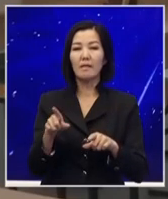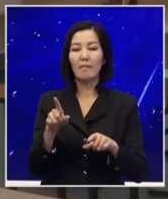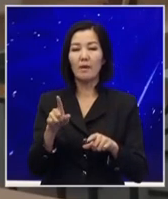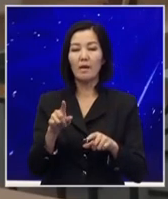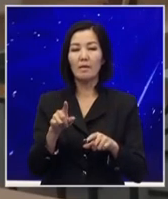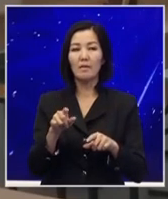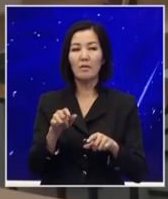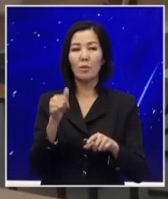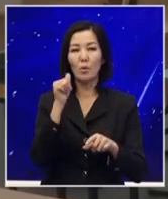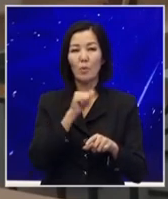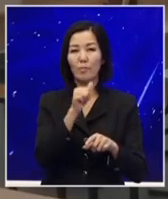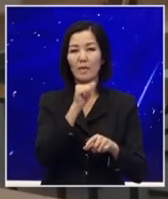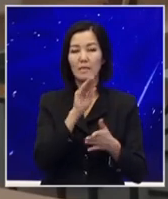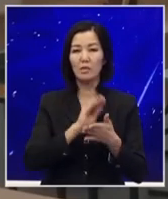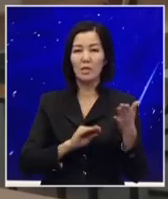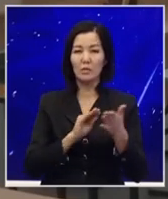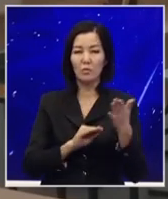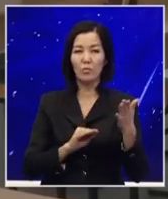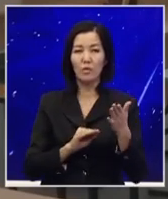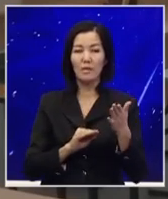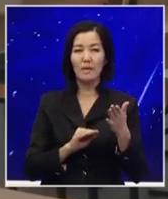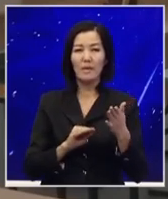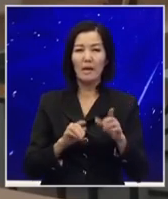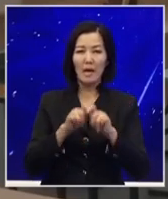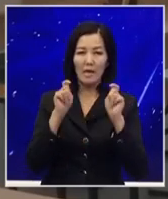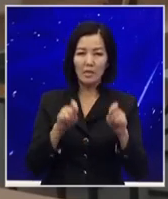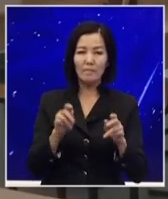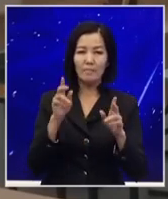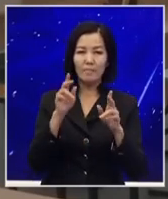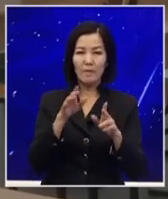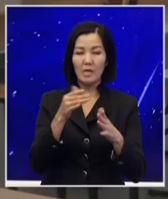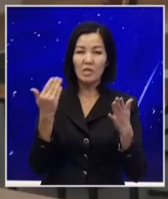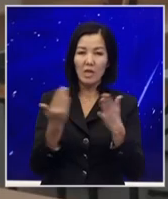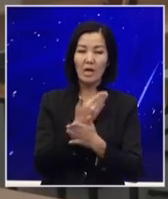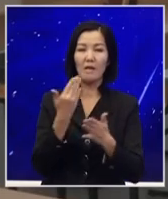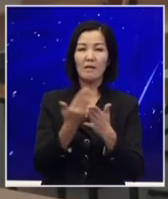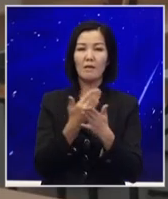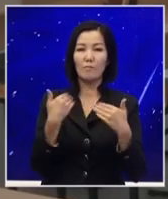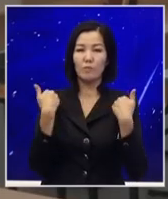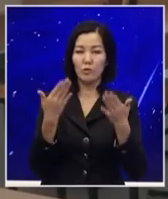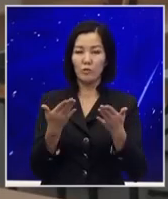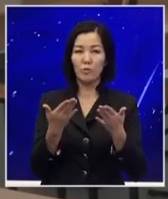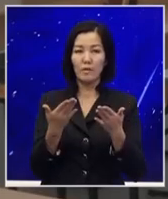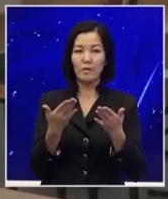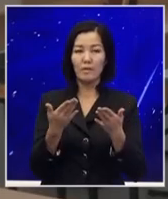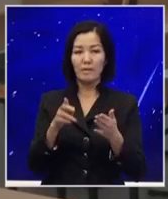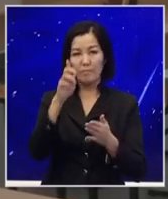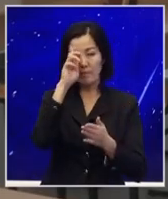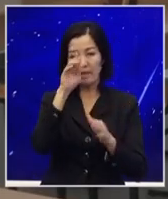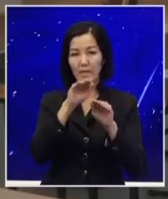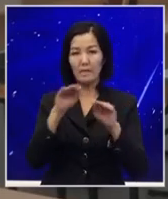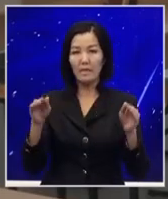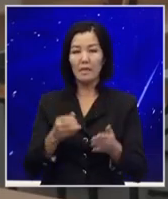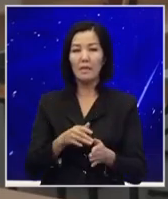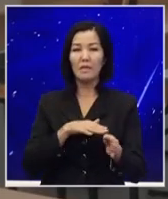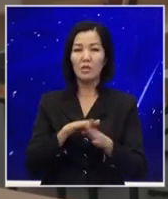мұрасын жазуын расшифровкалап шығарған ғылыми жаңалықтарын жарыққа шығару ол мемлекеттік деңгейде